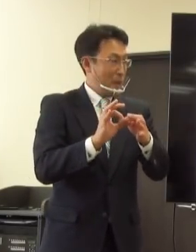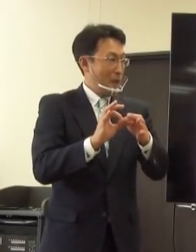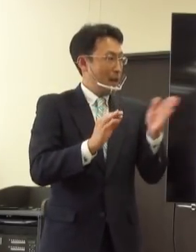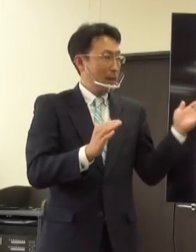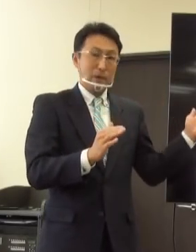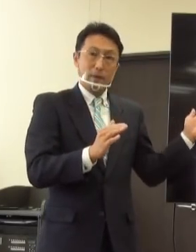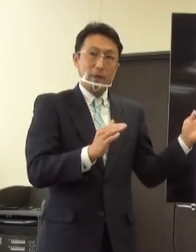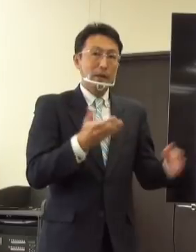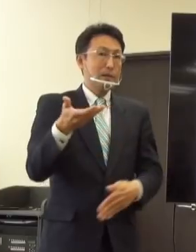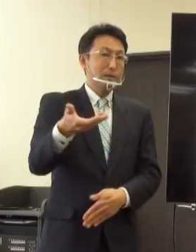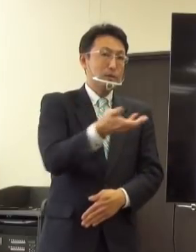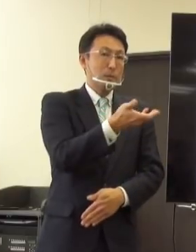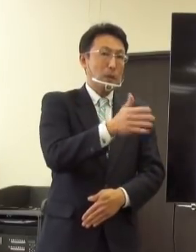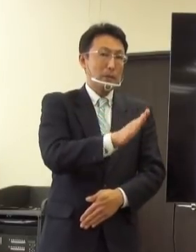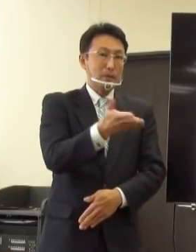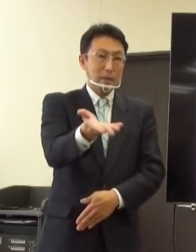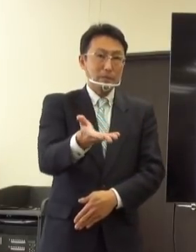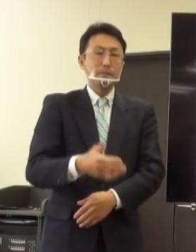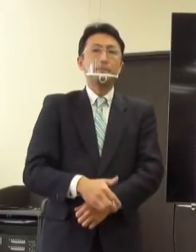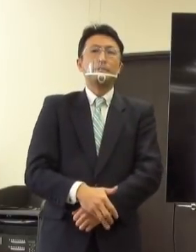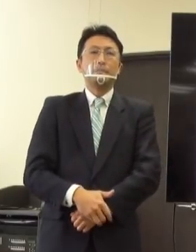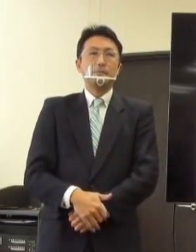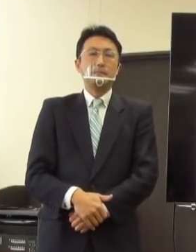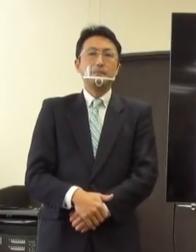をお願いいたします。